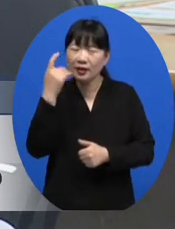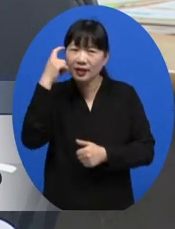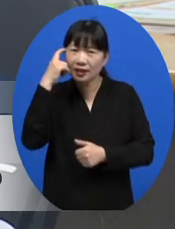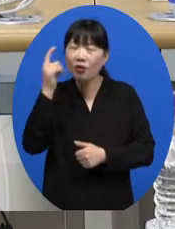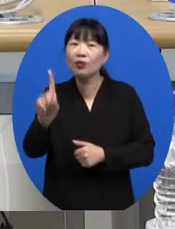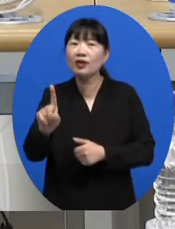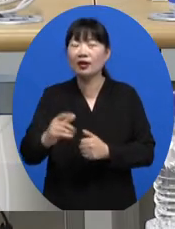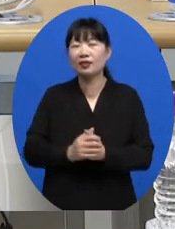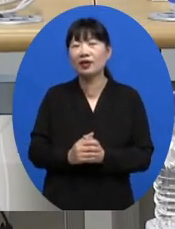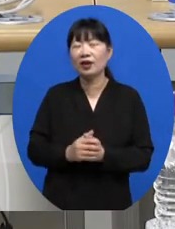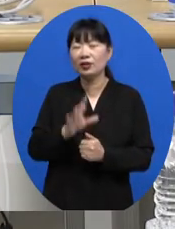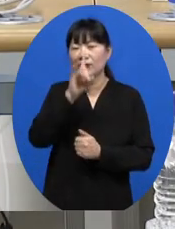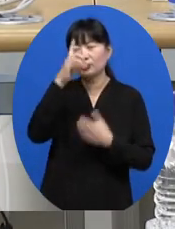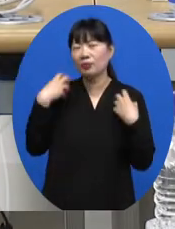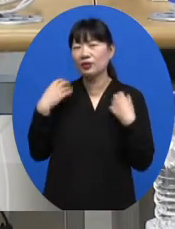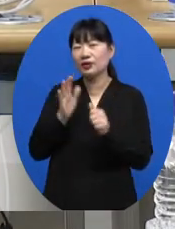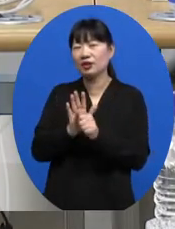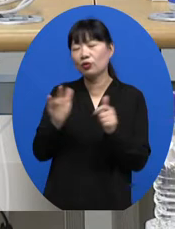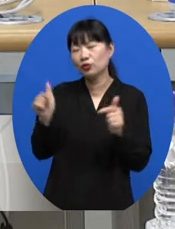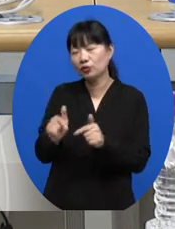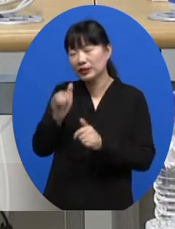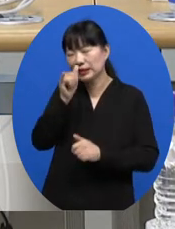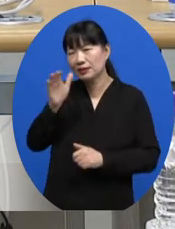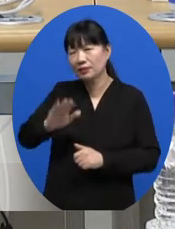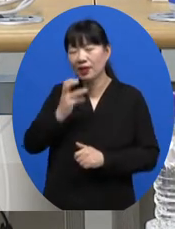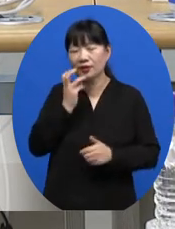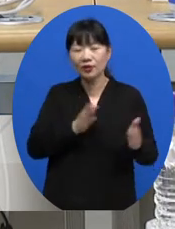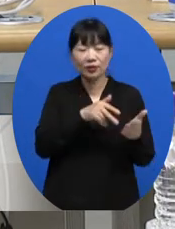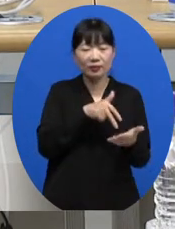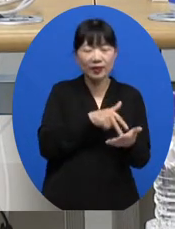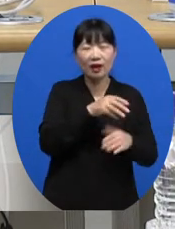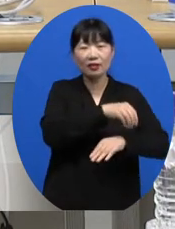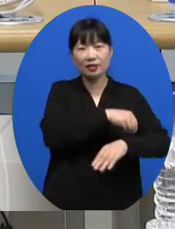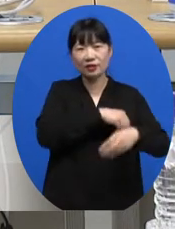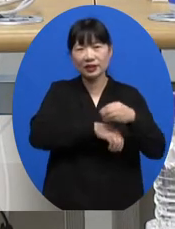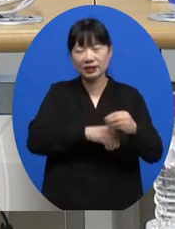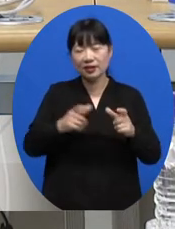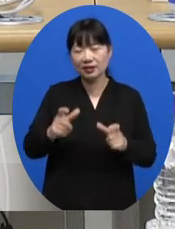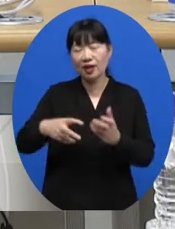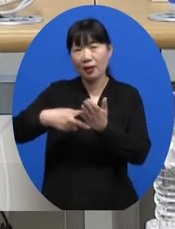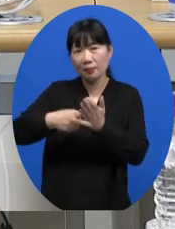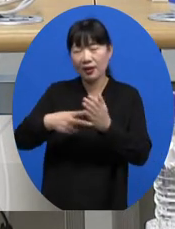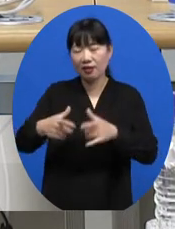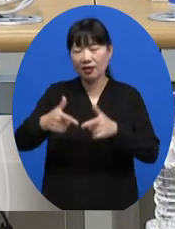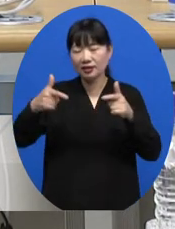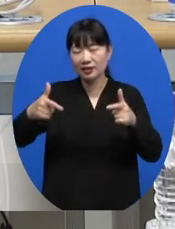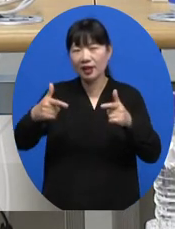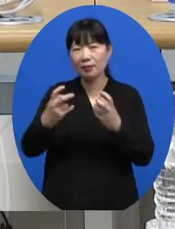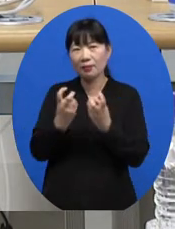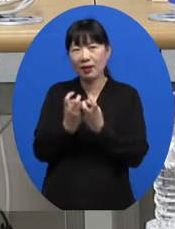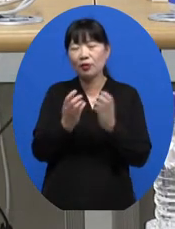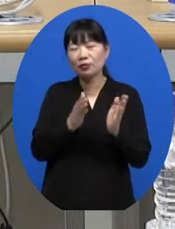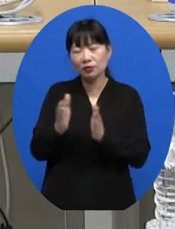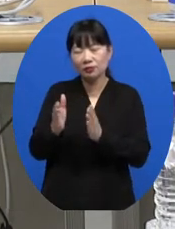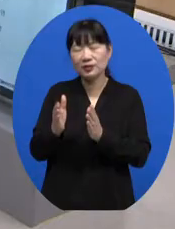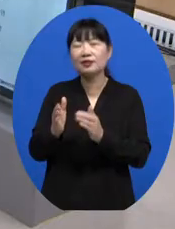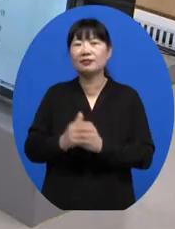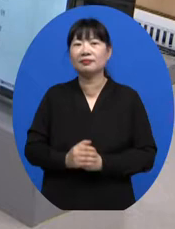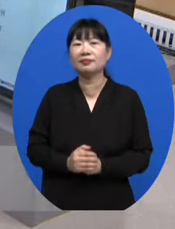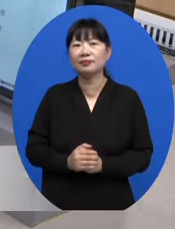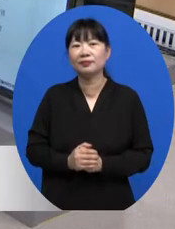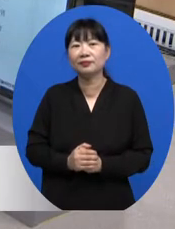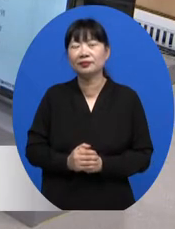생각은 없습니까 중앙정부 지원이 축소되더라도 경기도 차원에서 적극적으로 지역 앞에 확대 방안이 마련되어야 할 것입니다